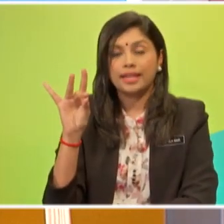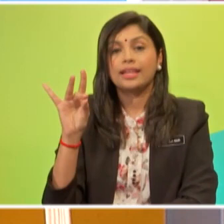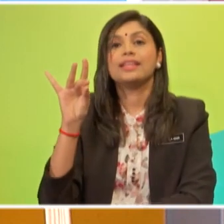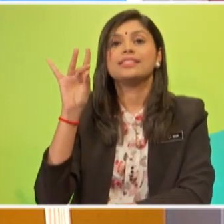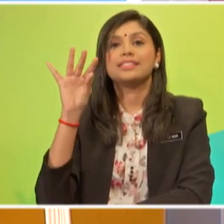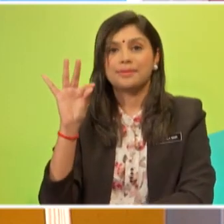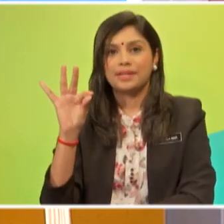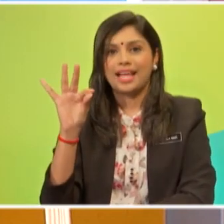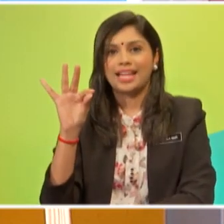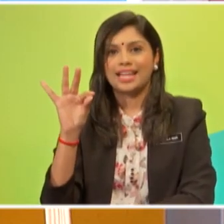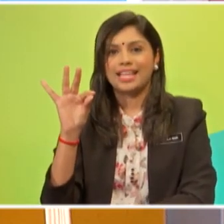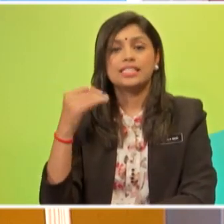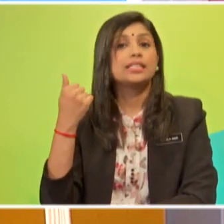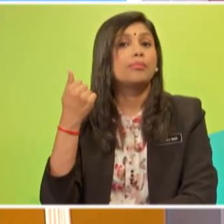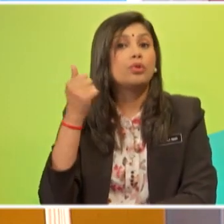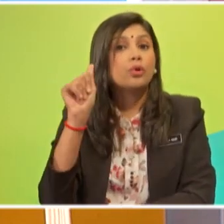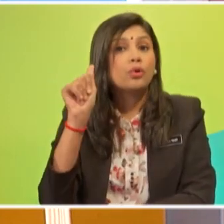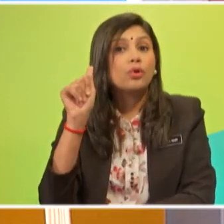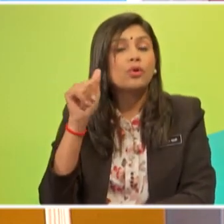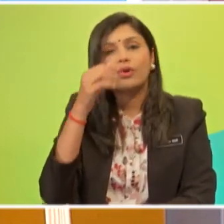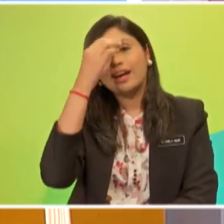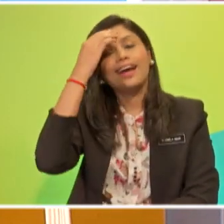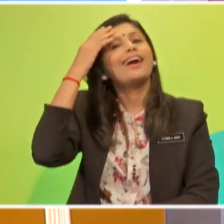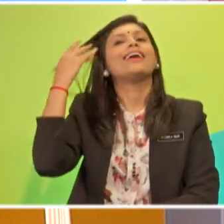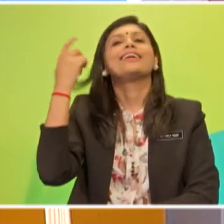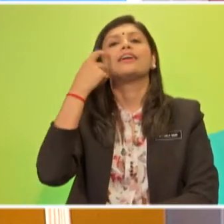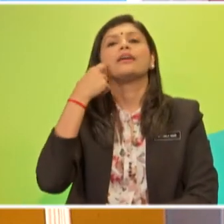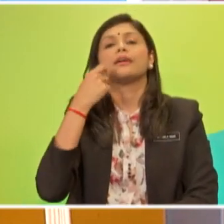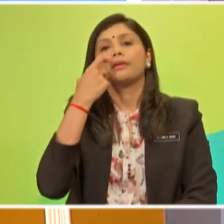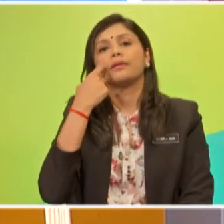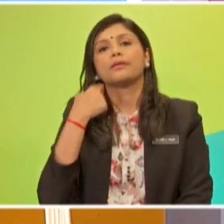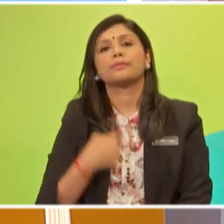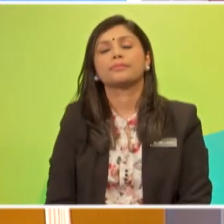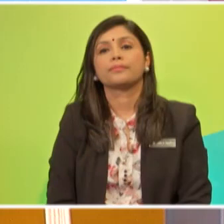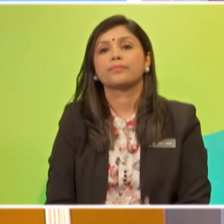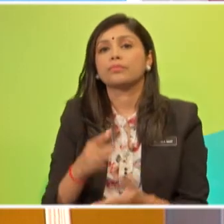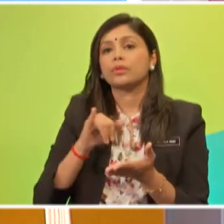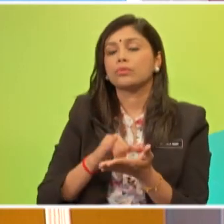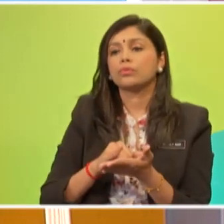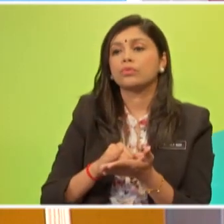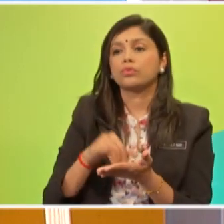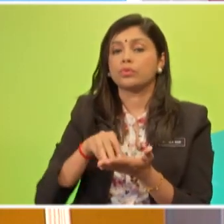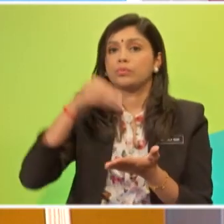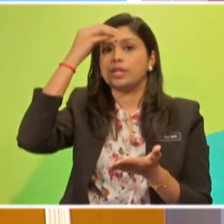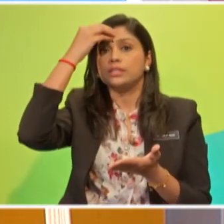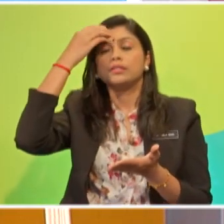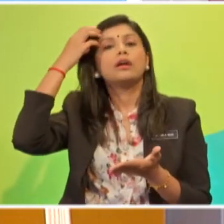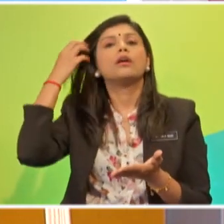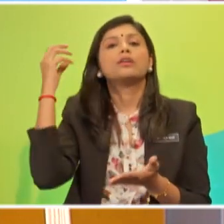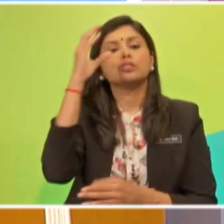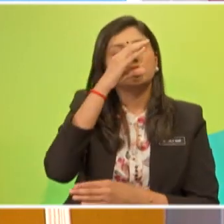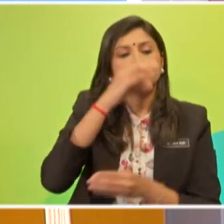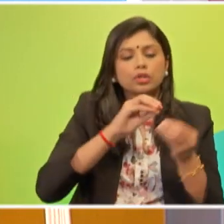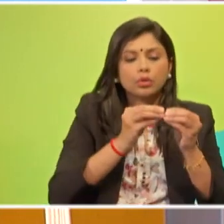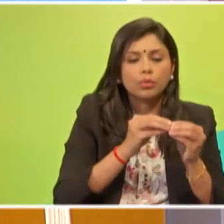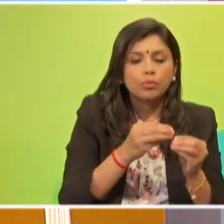8, 9, 10. Dan seterusnya kita belajar tentang padankan kumpulan objek